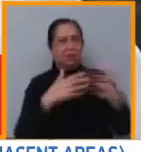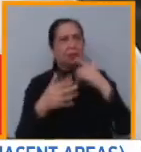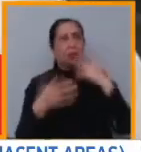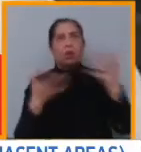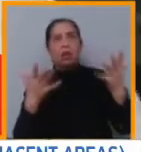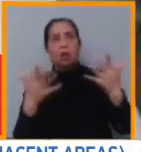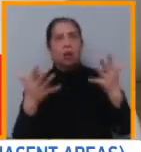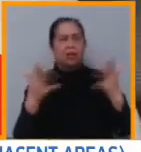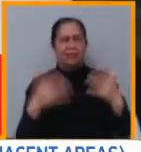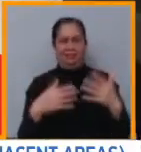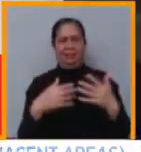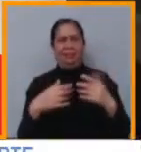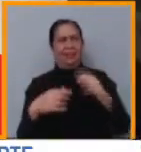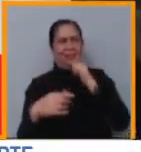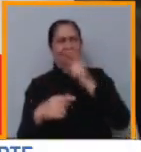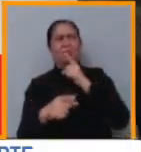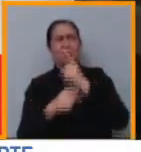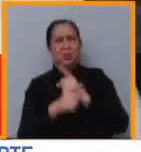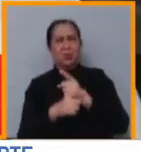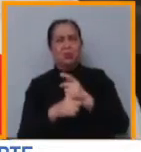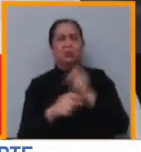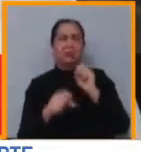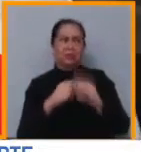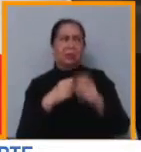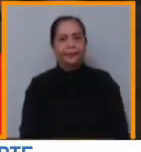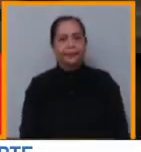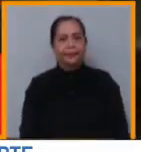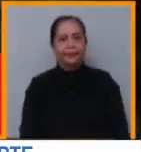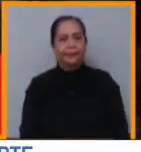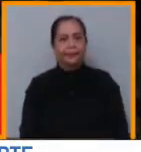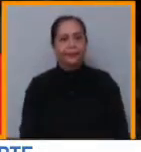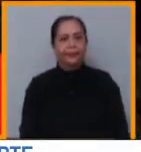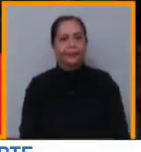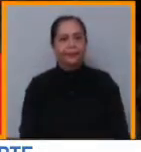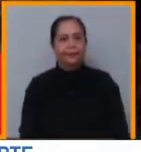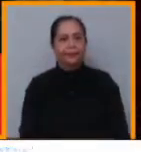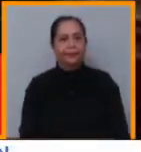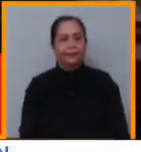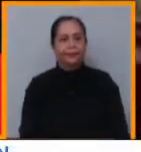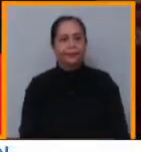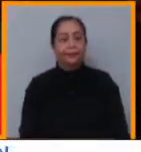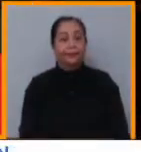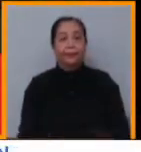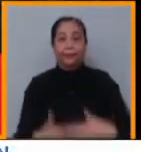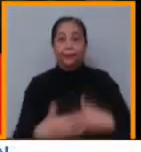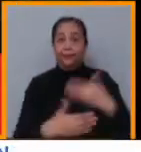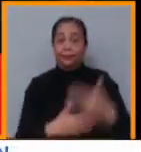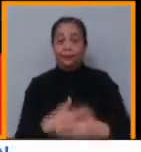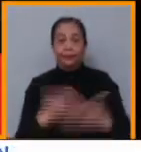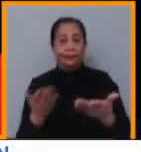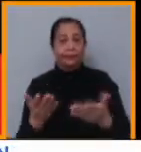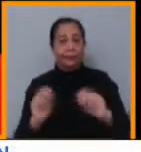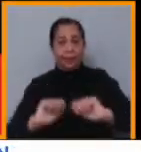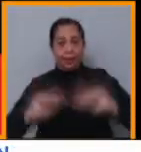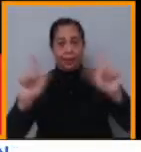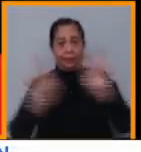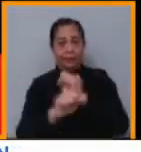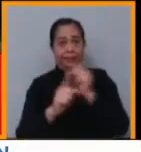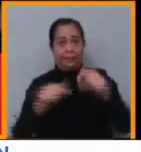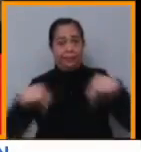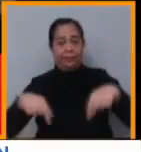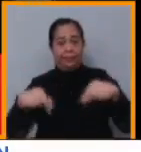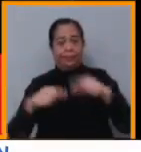tayo nakakasigurado. So, mas maganda na safe tayo. Samantala, ito naman ang live na sitwasyon dito sa EDSA